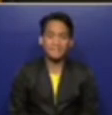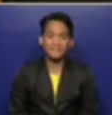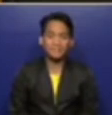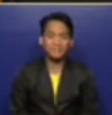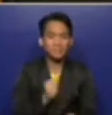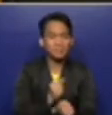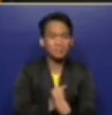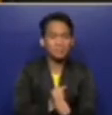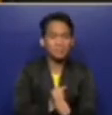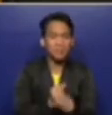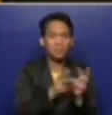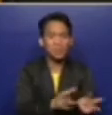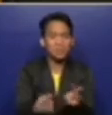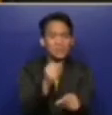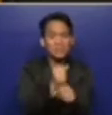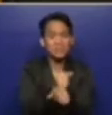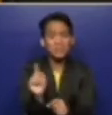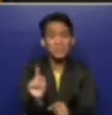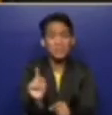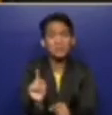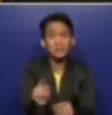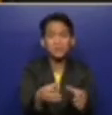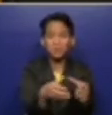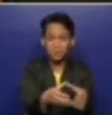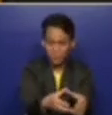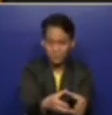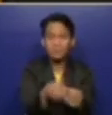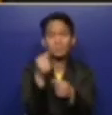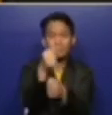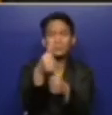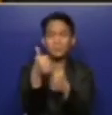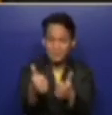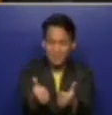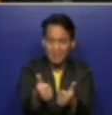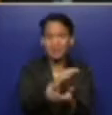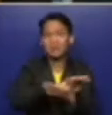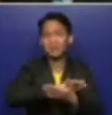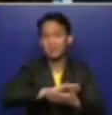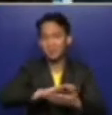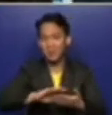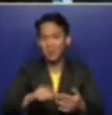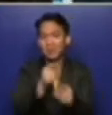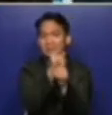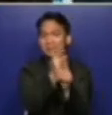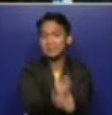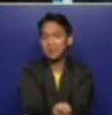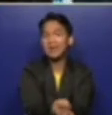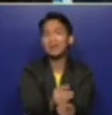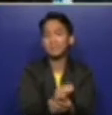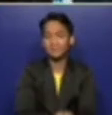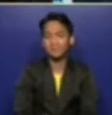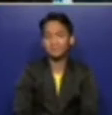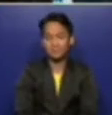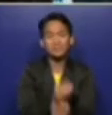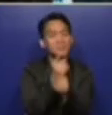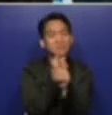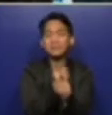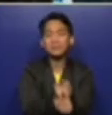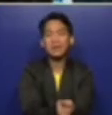ย่างไรให้การชุมนุมนี้เป็นไปด้วยความเรียบร้อยและเป็นไปตามสิทธิเสรีภาพของผู้ที่จะแสดงออกทางการ